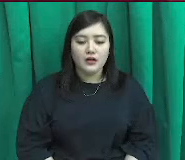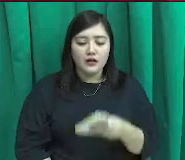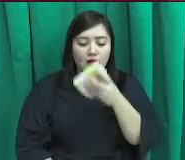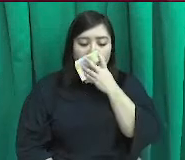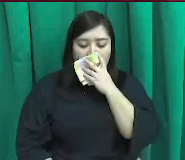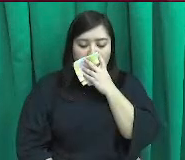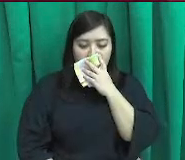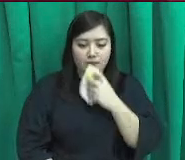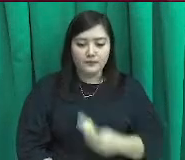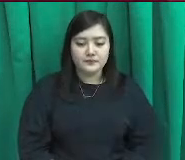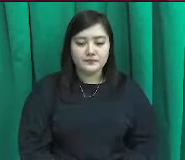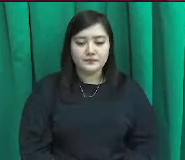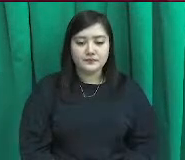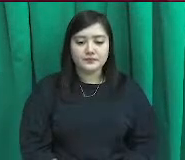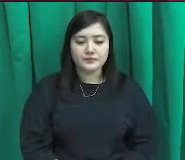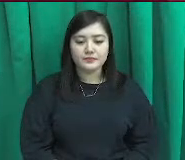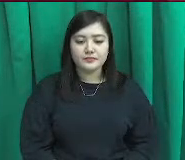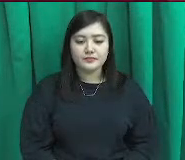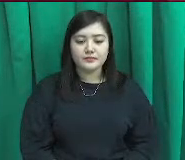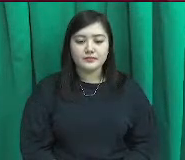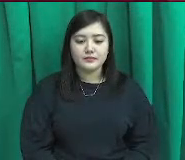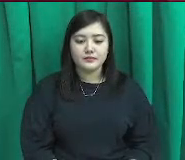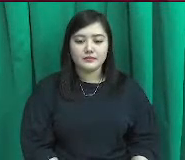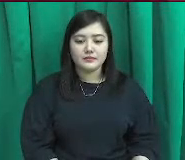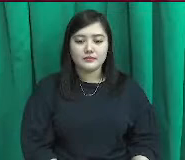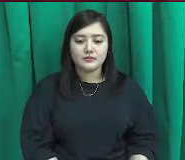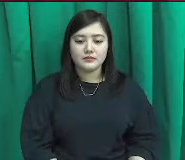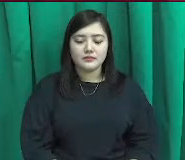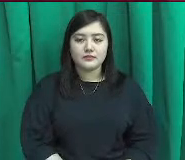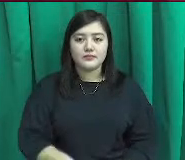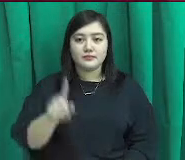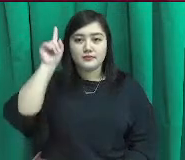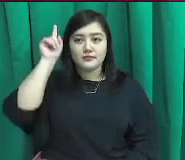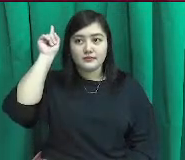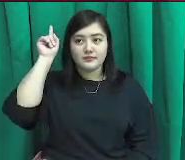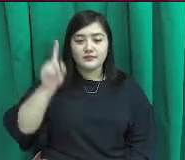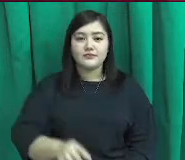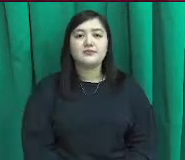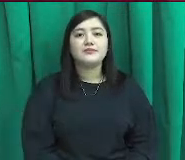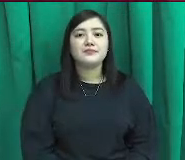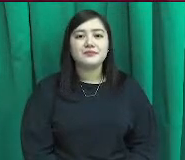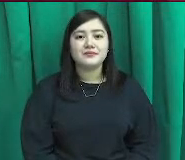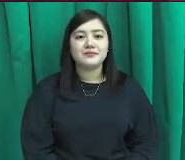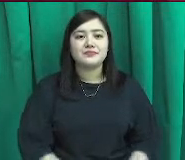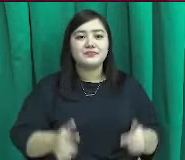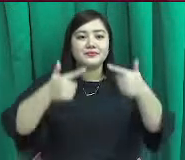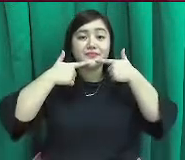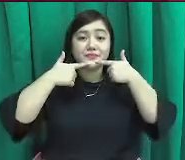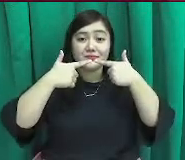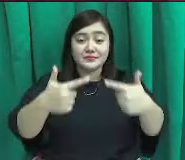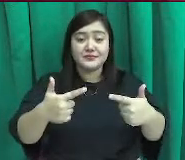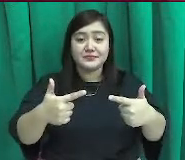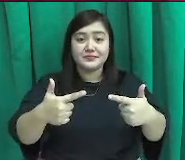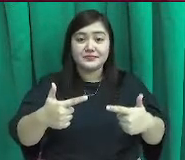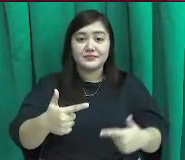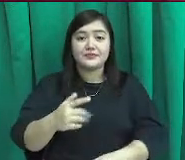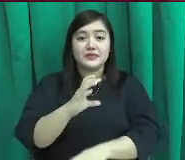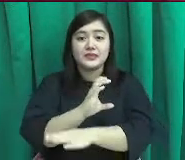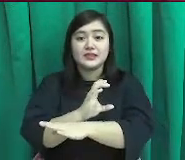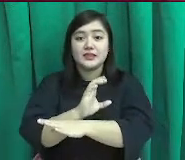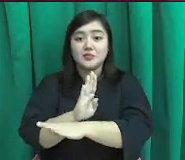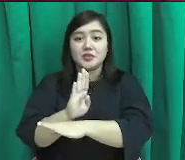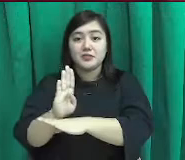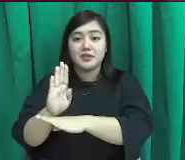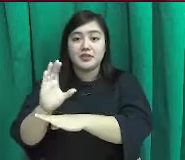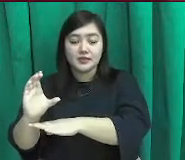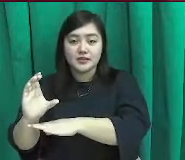ni Brother Joshua Caleb Verona, CBBC Imus watching. Yan, oh. Wow, amen.